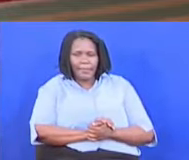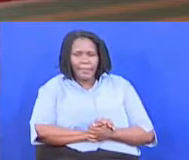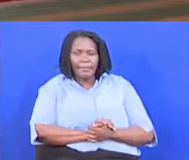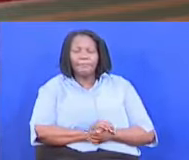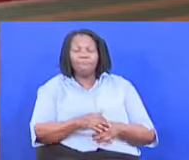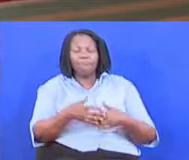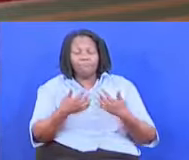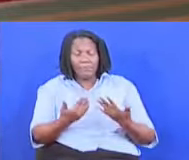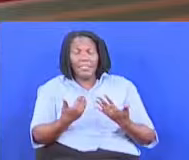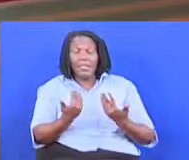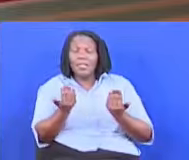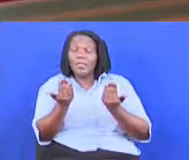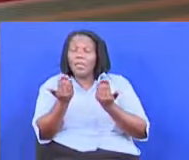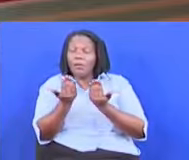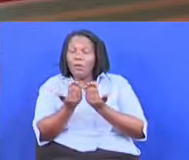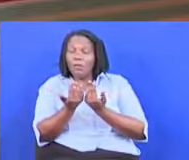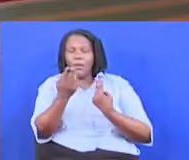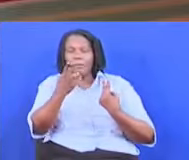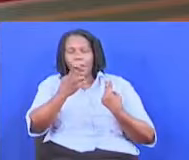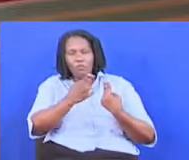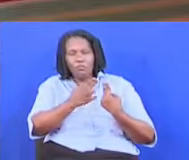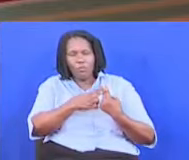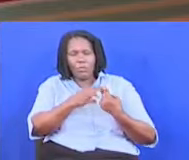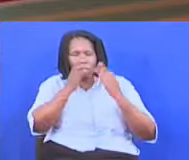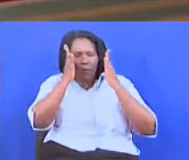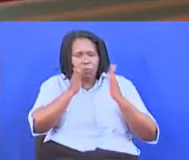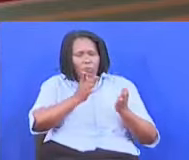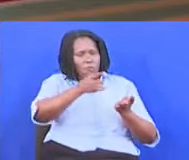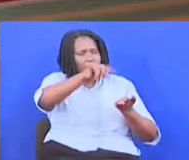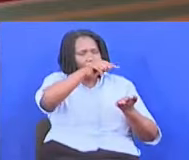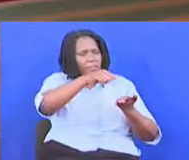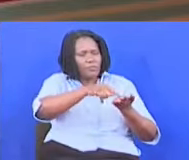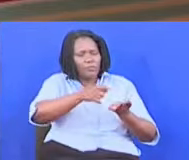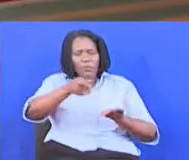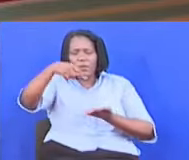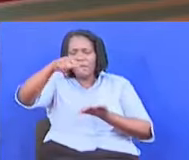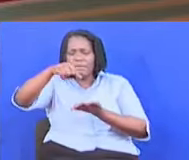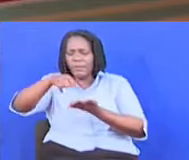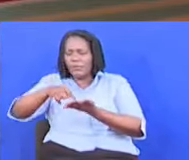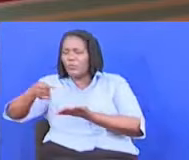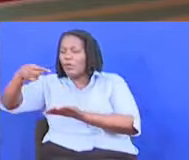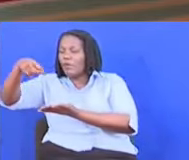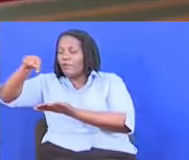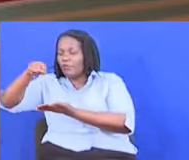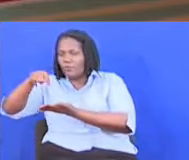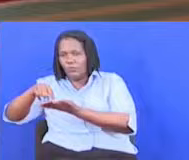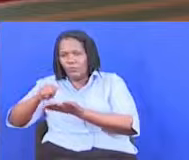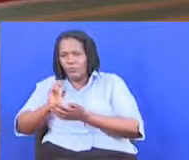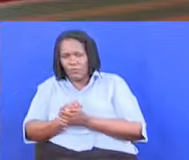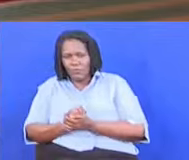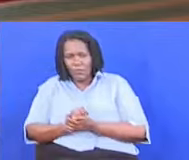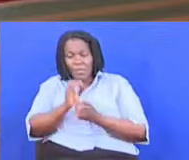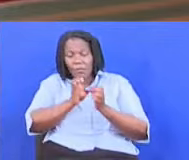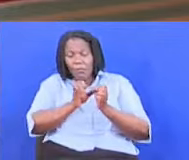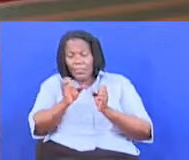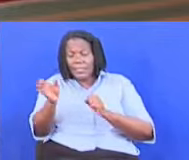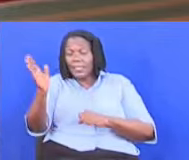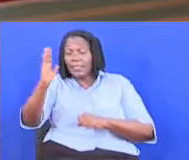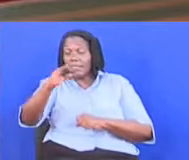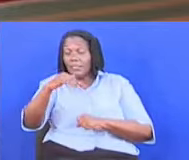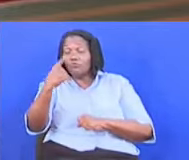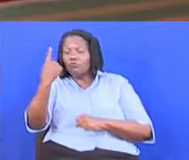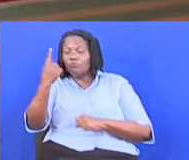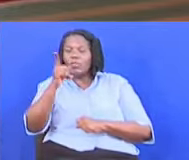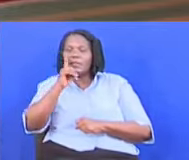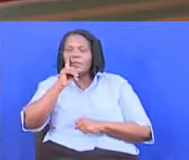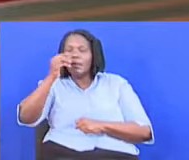fursa hii kuwataka waganga wafawidhi wa vituo vyote vya kutoa huduma za afya vya serikali kutenga angalau siku moja